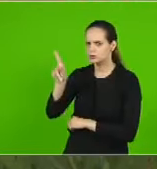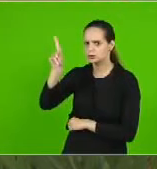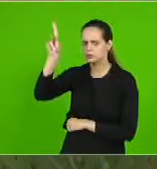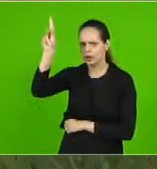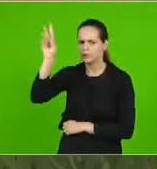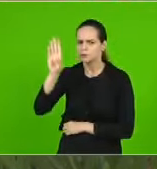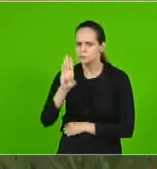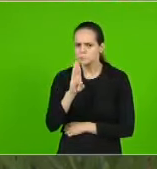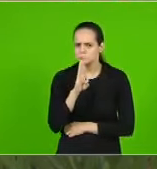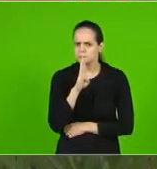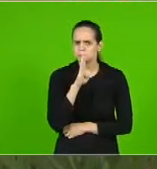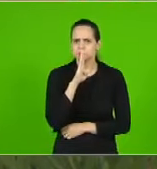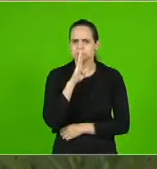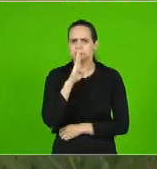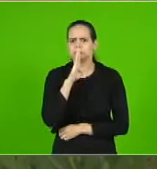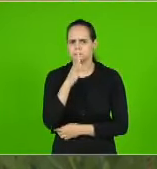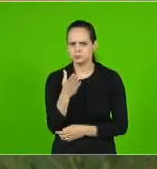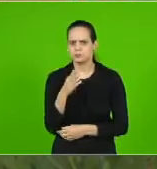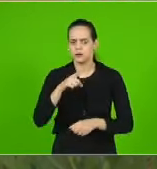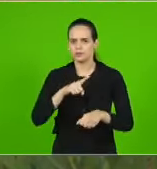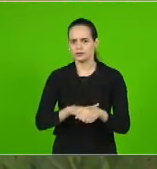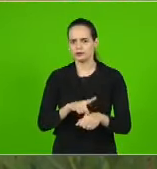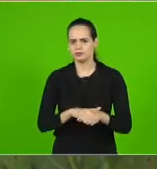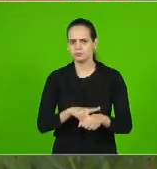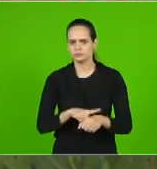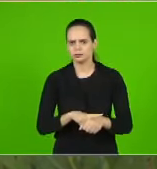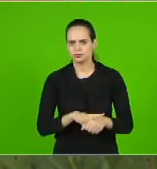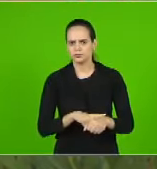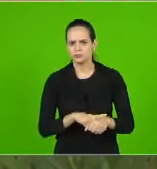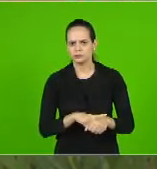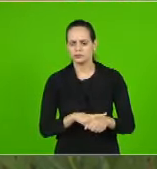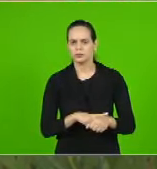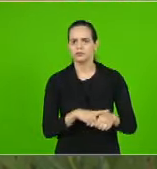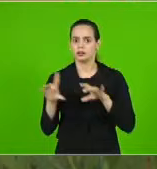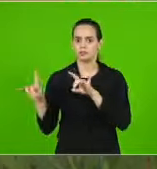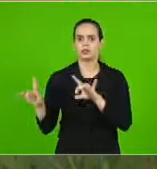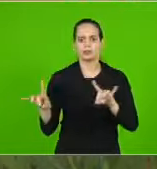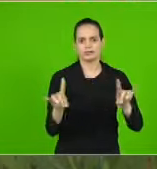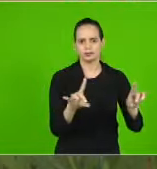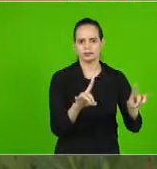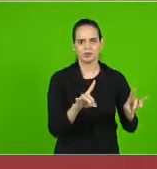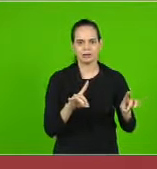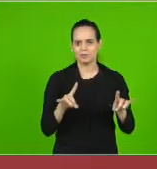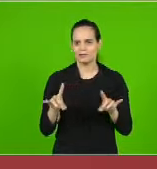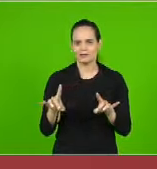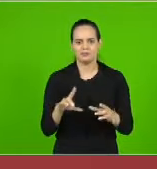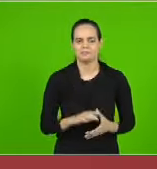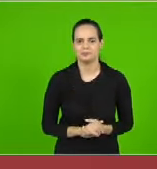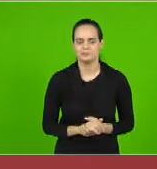праздничность этого, серьезность и праздничность этого момента, в котором мы живем, о котором говорится в тексте,